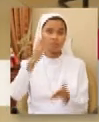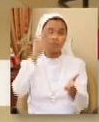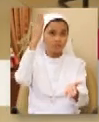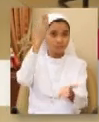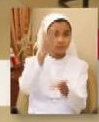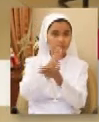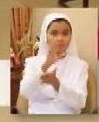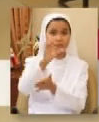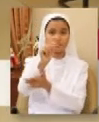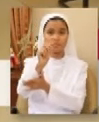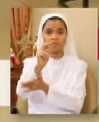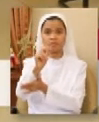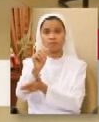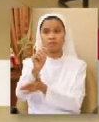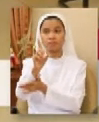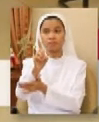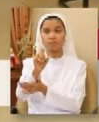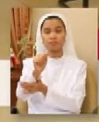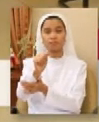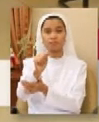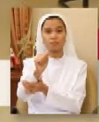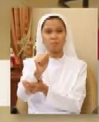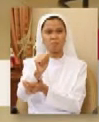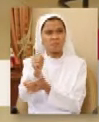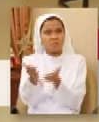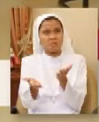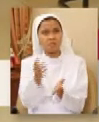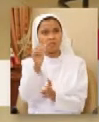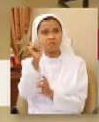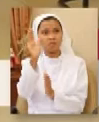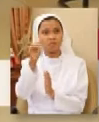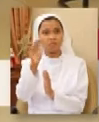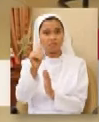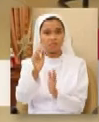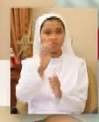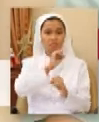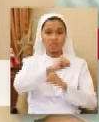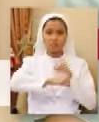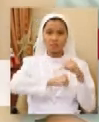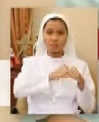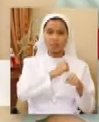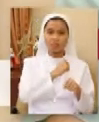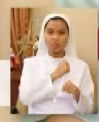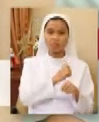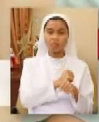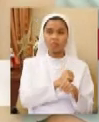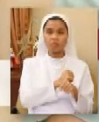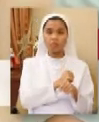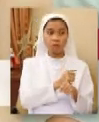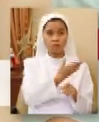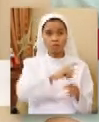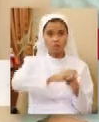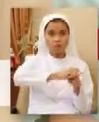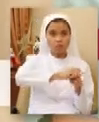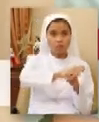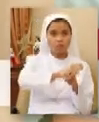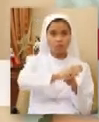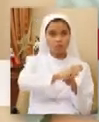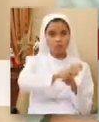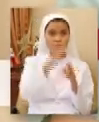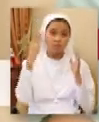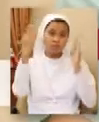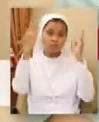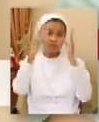Canada. Imagine, I've not seen her for many years, 10 years, 15 years. All of a sudden, may nag-text sa akin, Tito